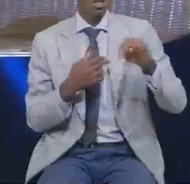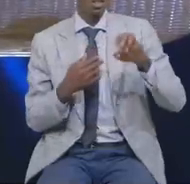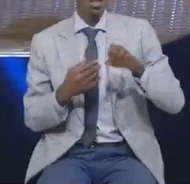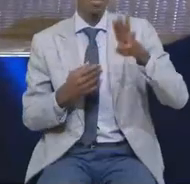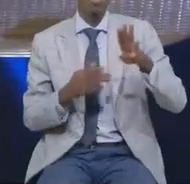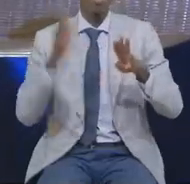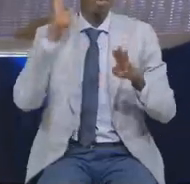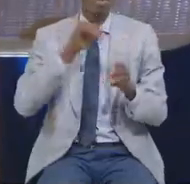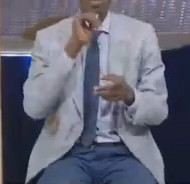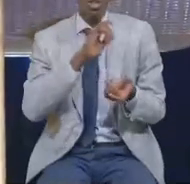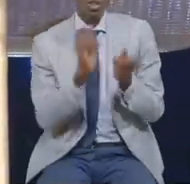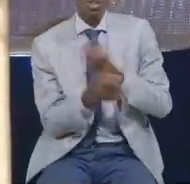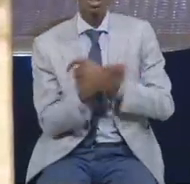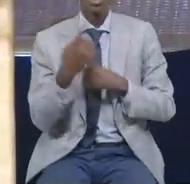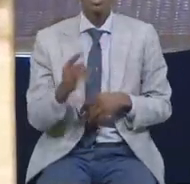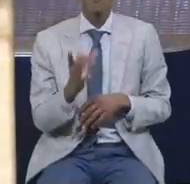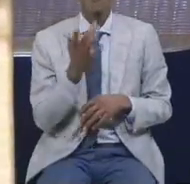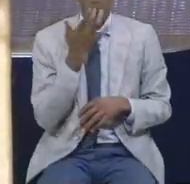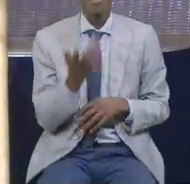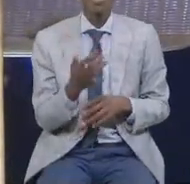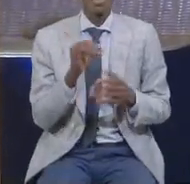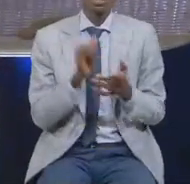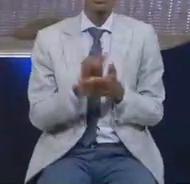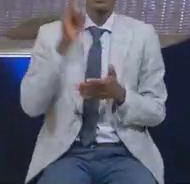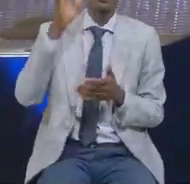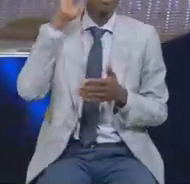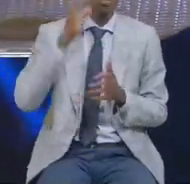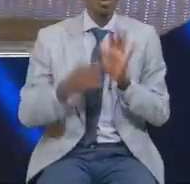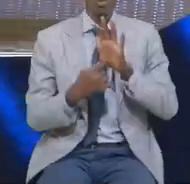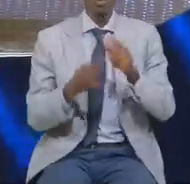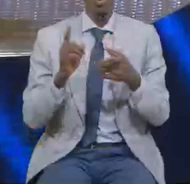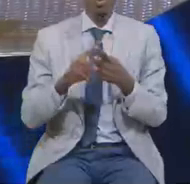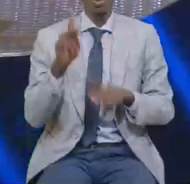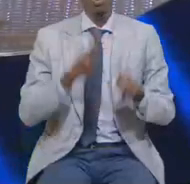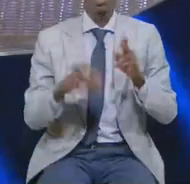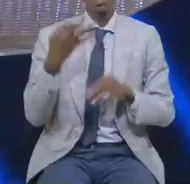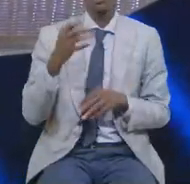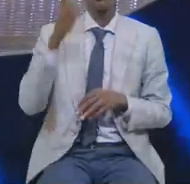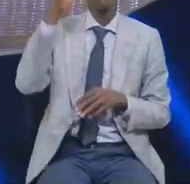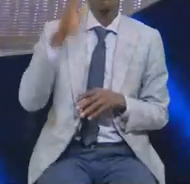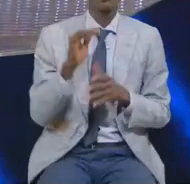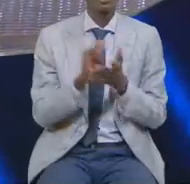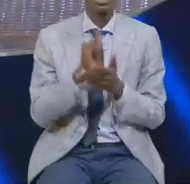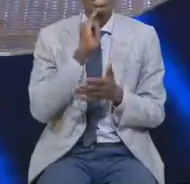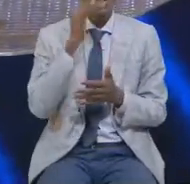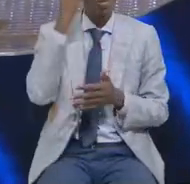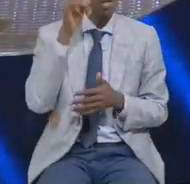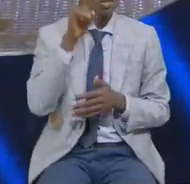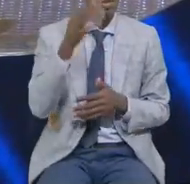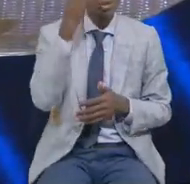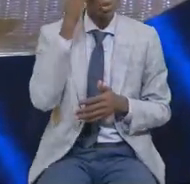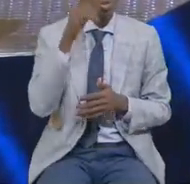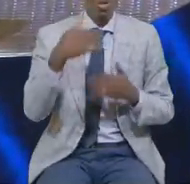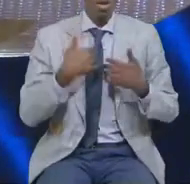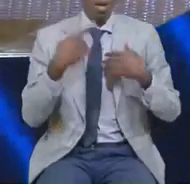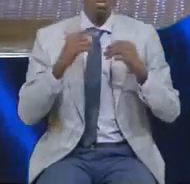la faveur que Dieu donnera à son peuple. C'est pourquoi vous devez savoir que vous devez avoir la consécration.